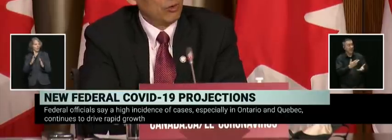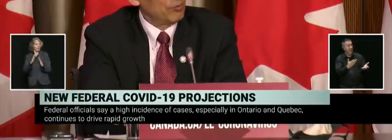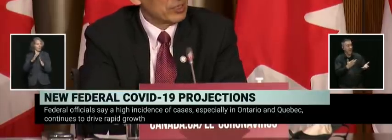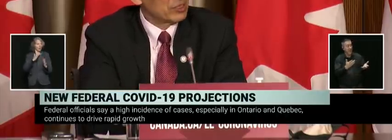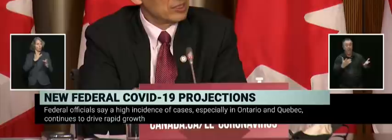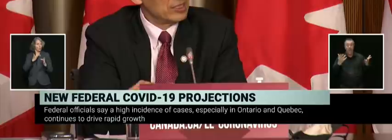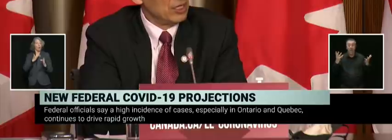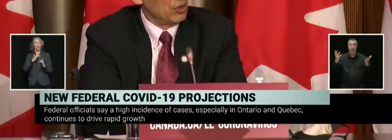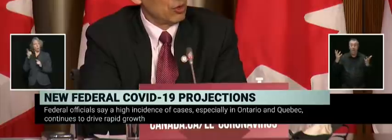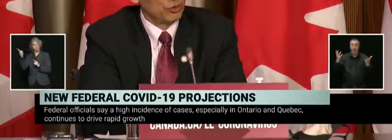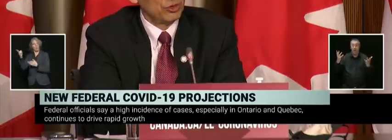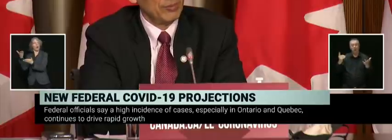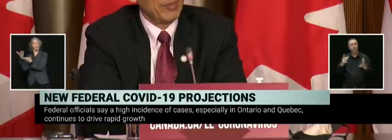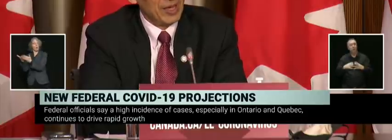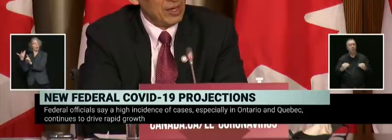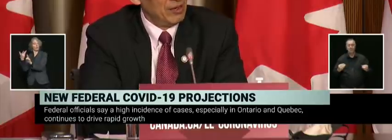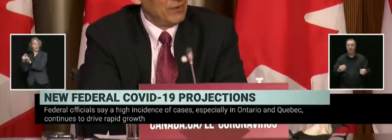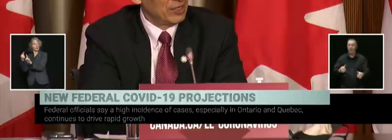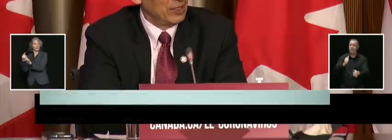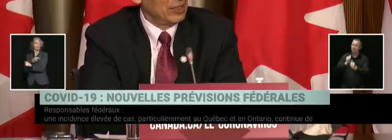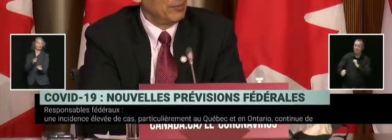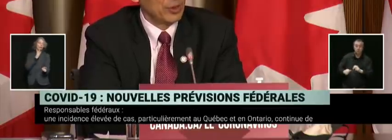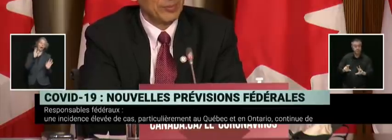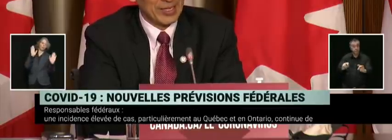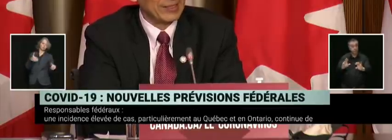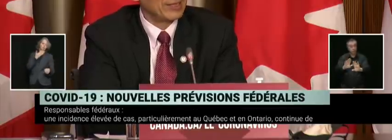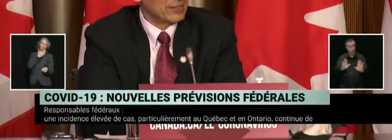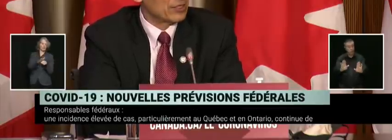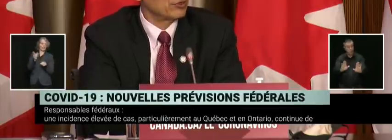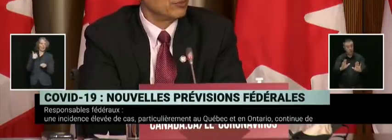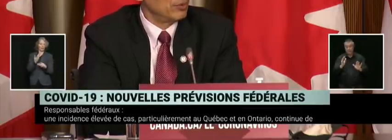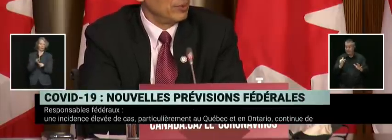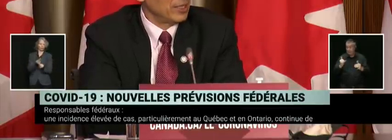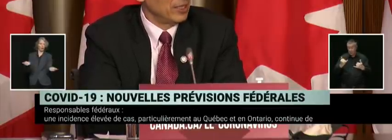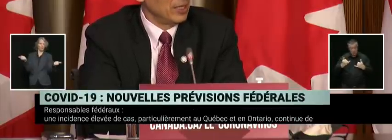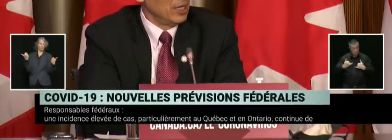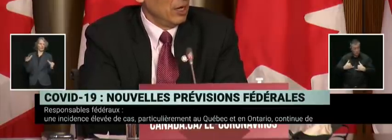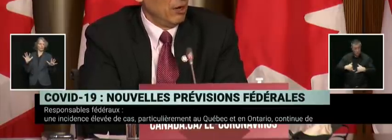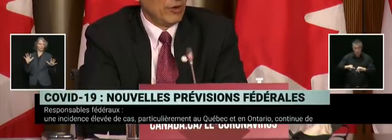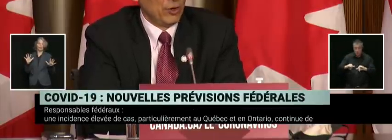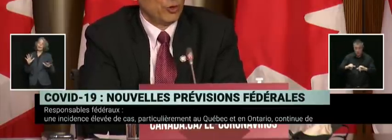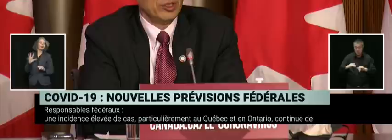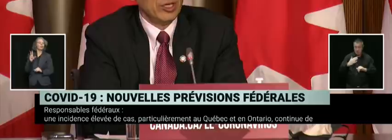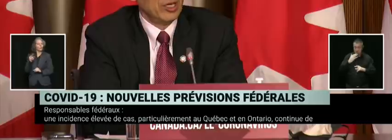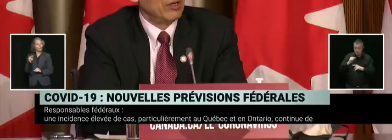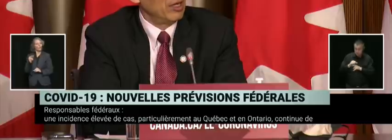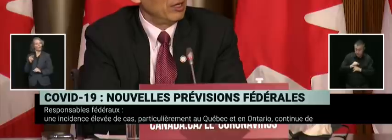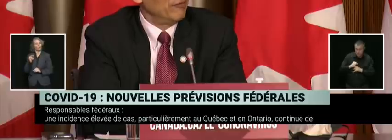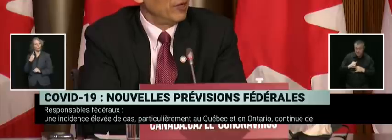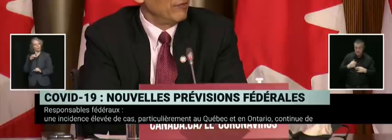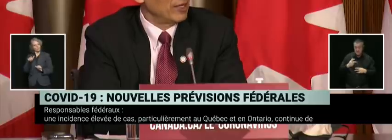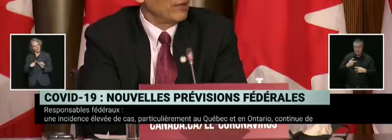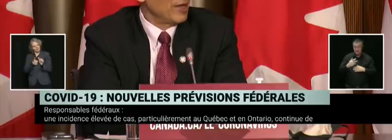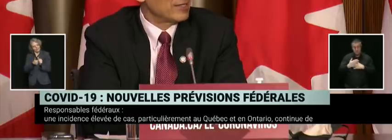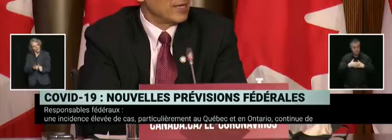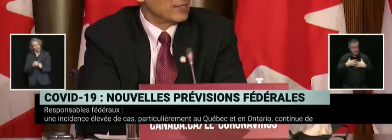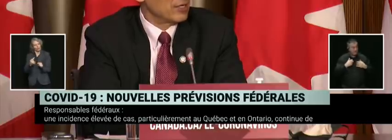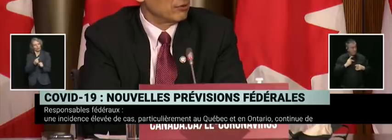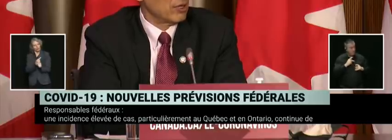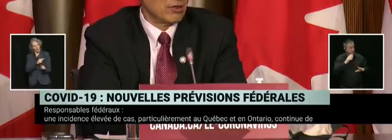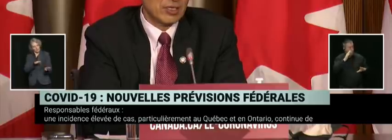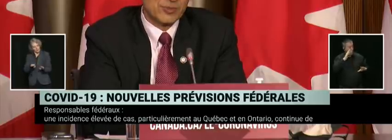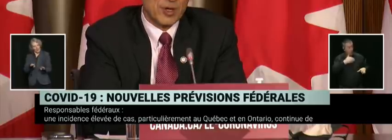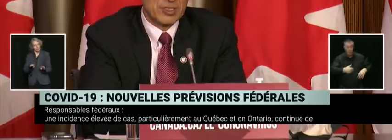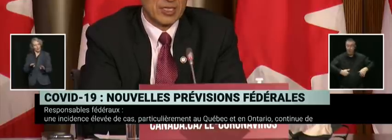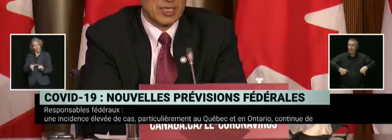Et non, parce que si on ne continue pas avec des bonnes pratiques de santé publique, on va aucun effet avec la